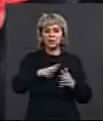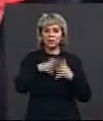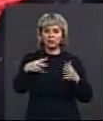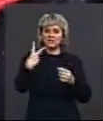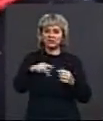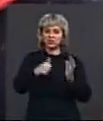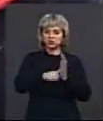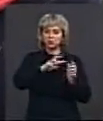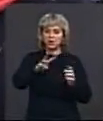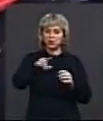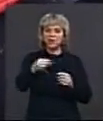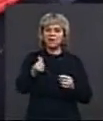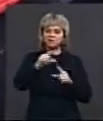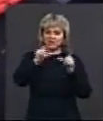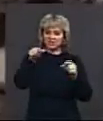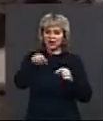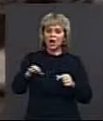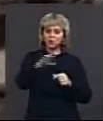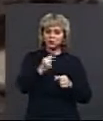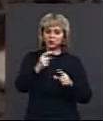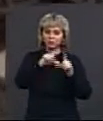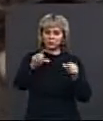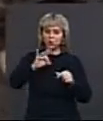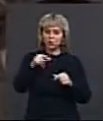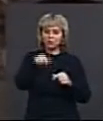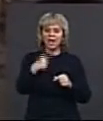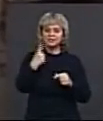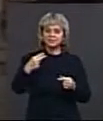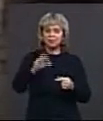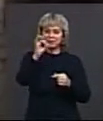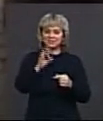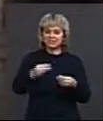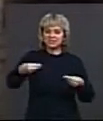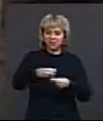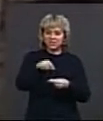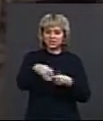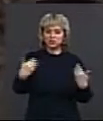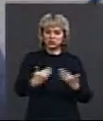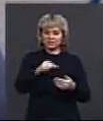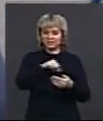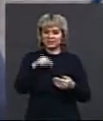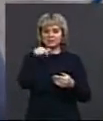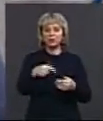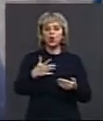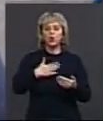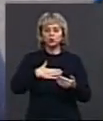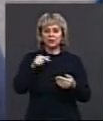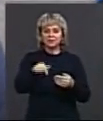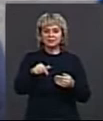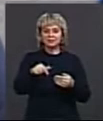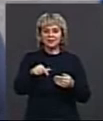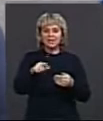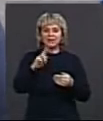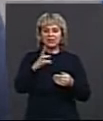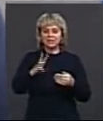больше 26 миллионов федеральных и областных бюджетных рублей, и лишь 1% софинансировали жители. У нас